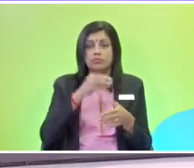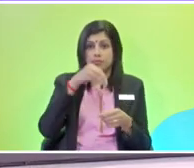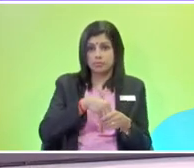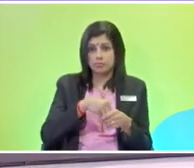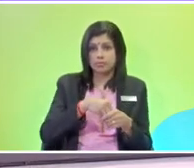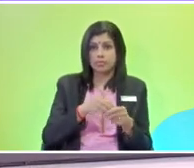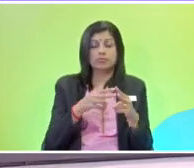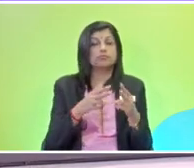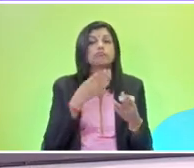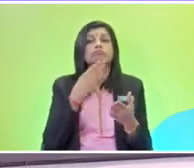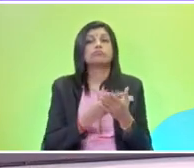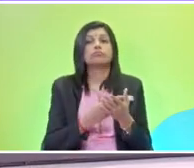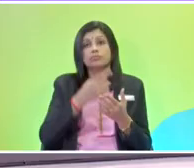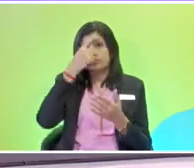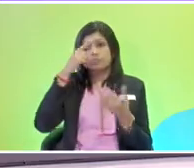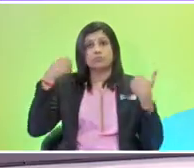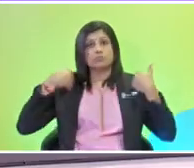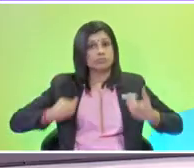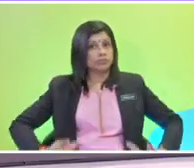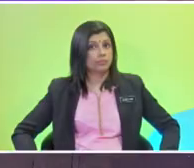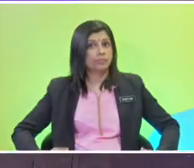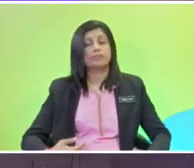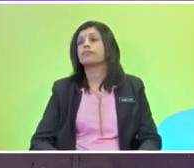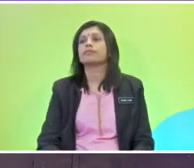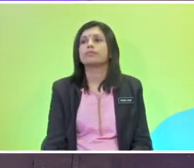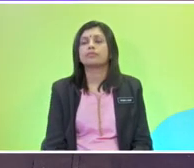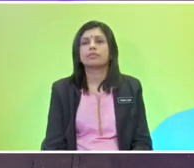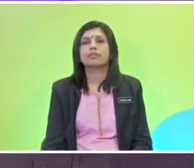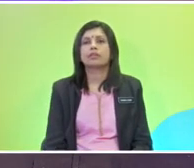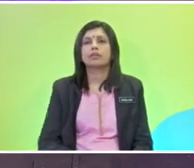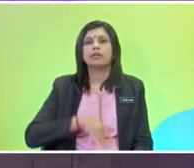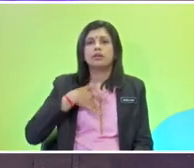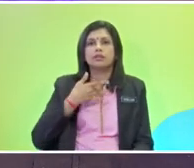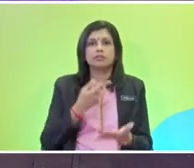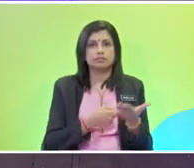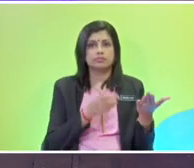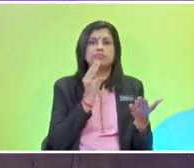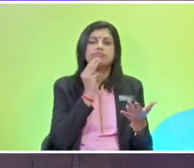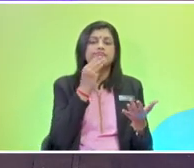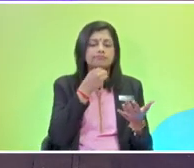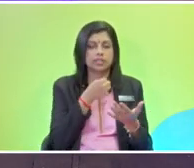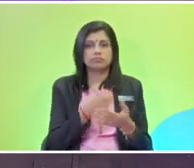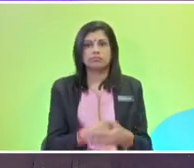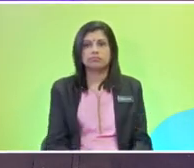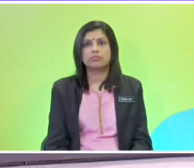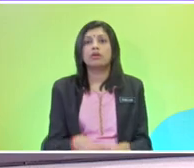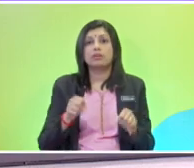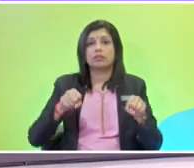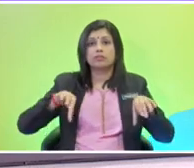punya antioksidan. Okey, cikgu rasa dia macam mana? Rasa dia manis. Kita boleh buat